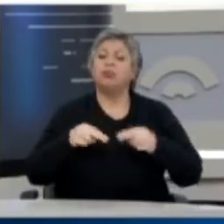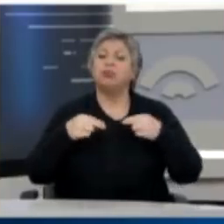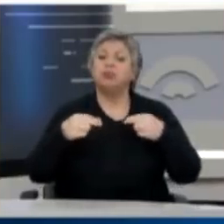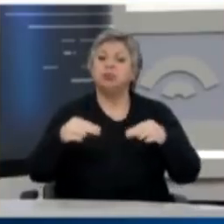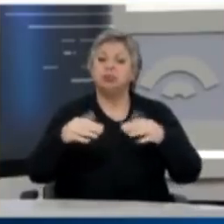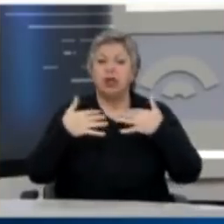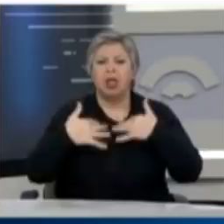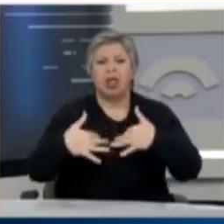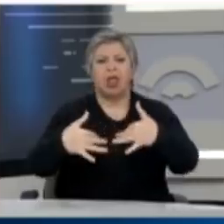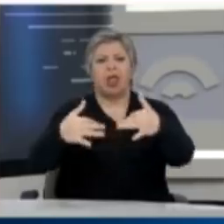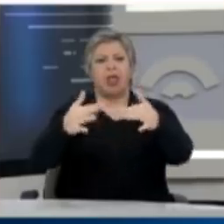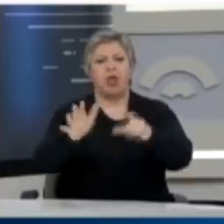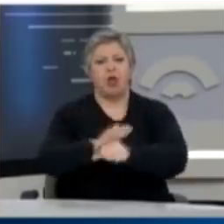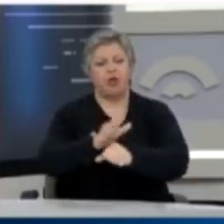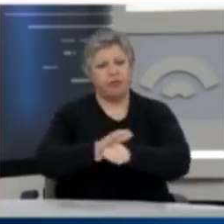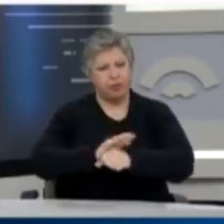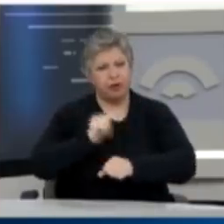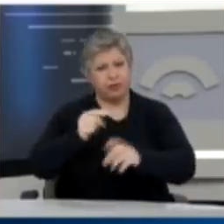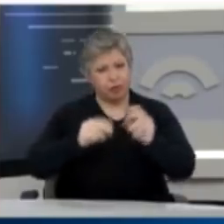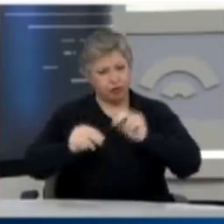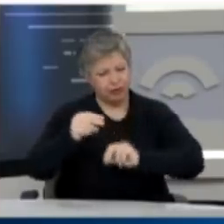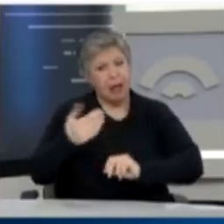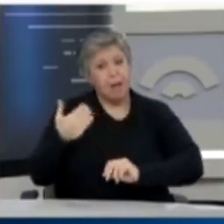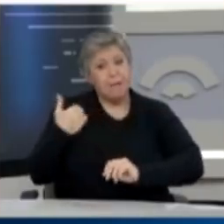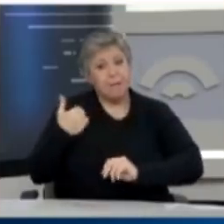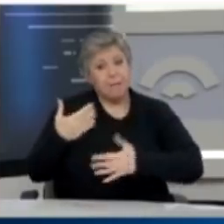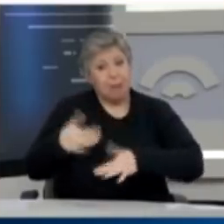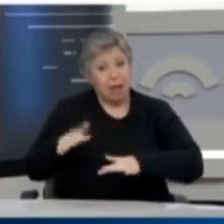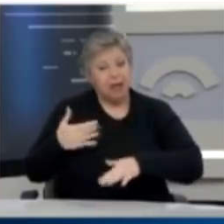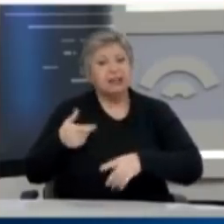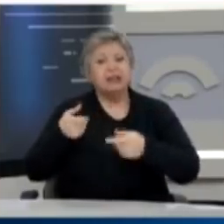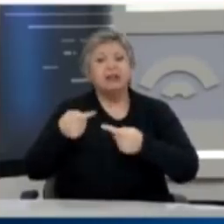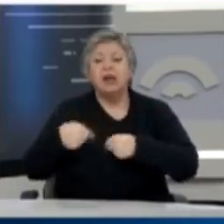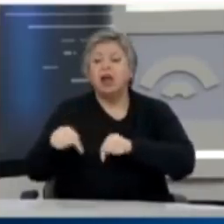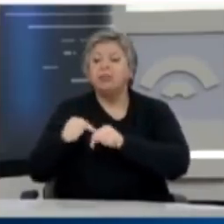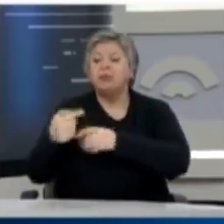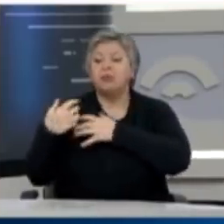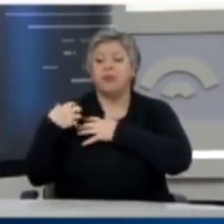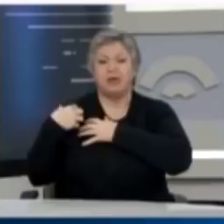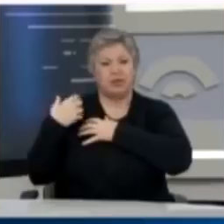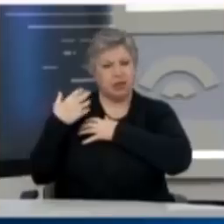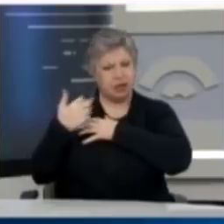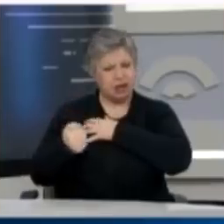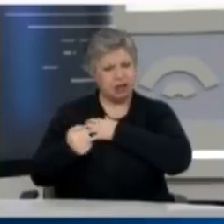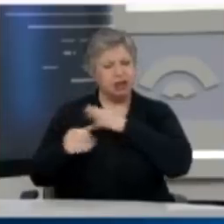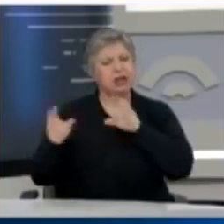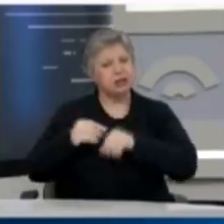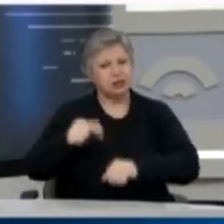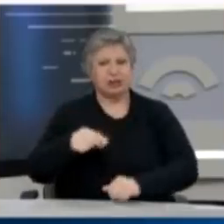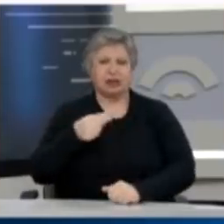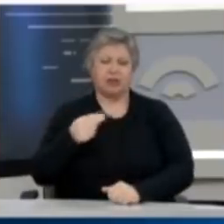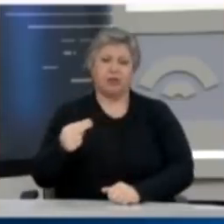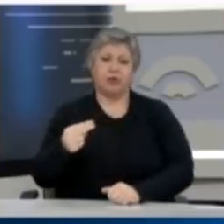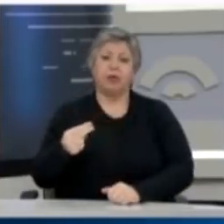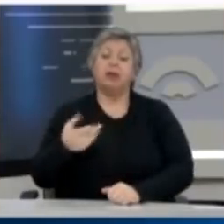έχει προηγηθεί η συζήτηση στην αρμόδια Επιτροπή, από τη μεριά μας μπορούμε να